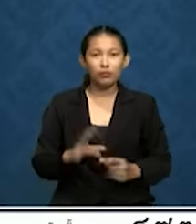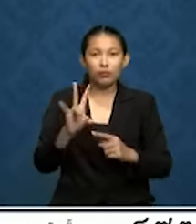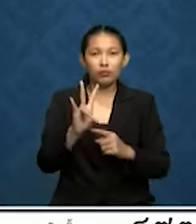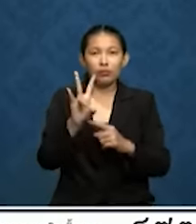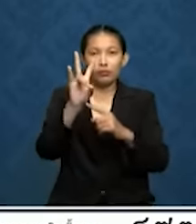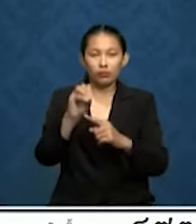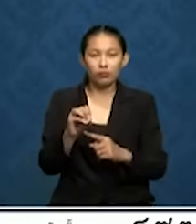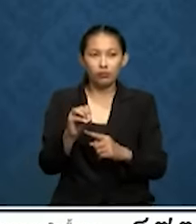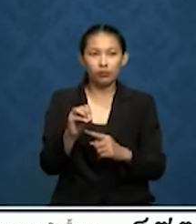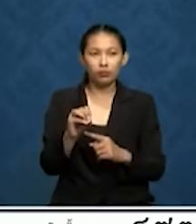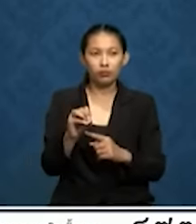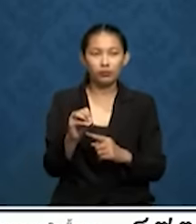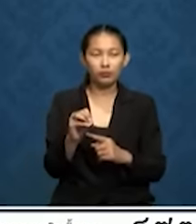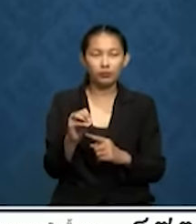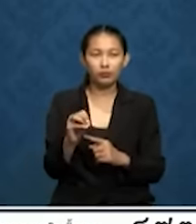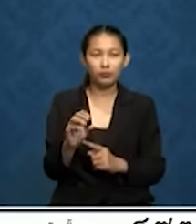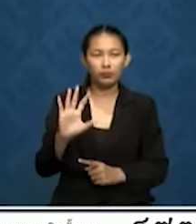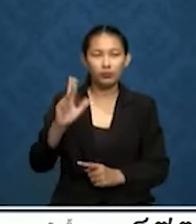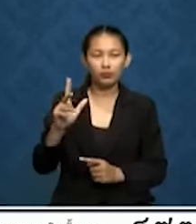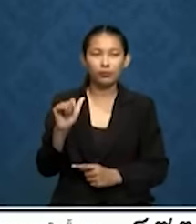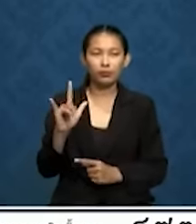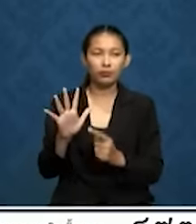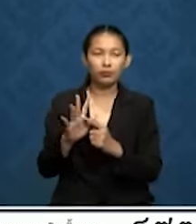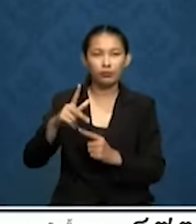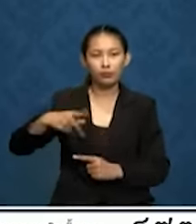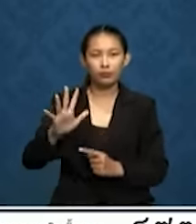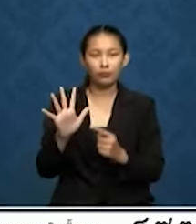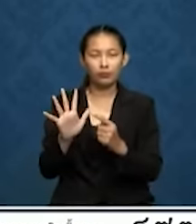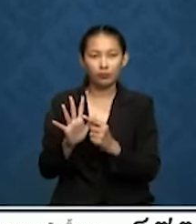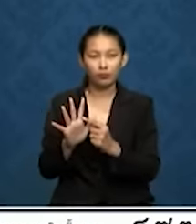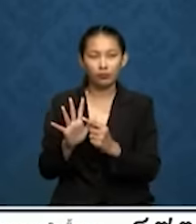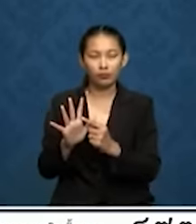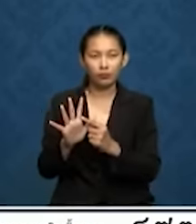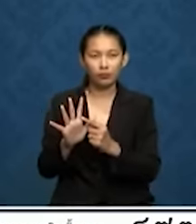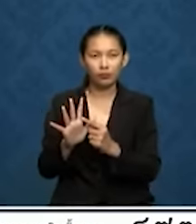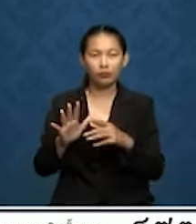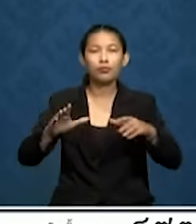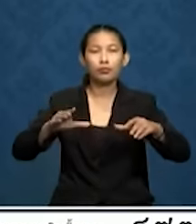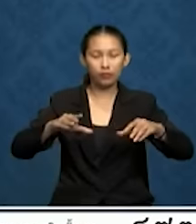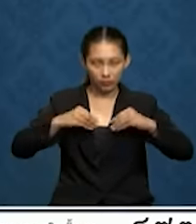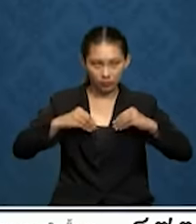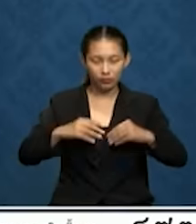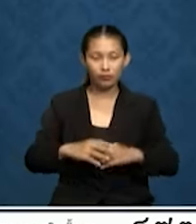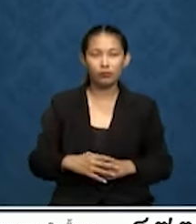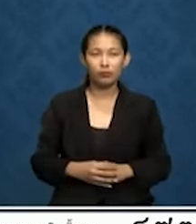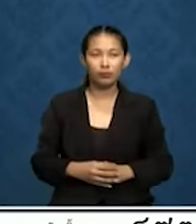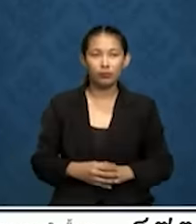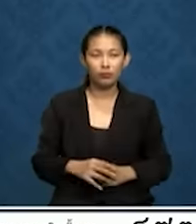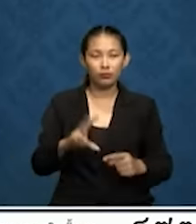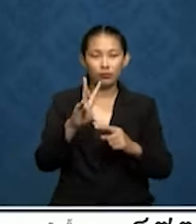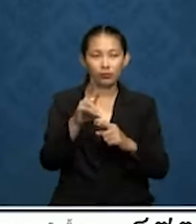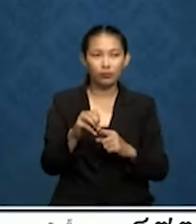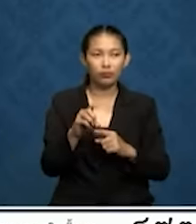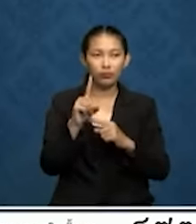70นางสาวชยาภาสินธุไพร ชยาภาสินธุไพรเห็นชอบค่ะ